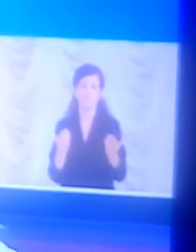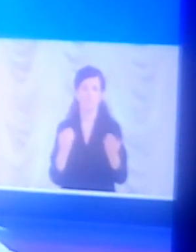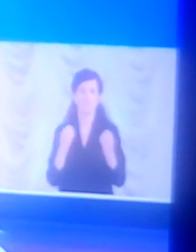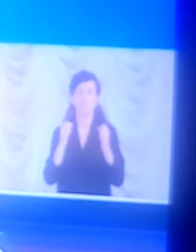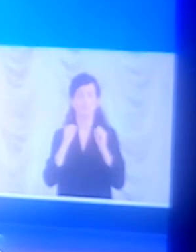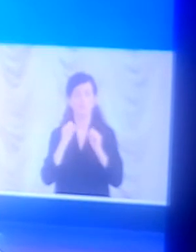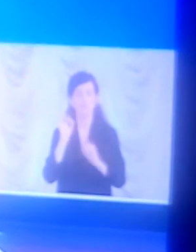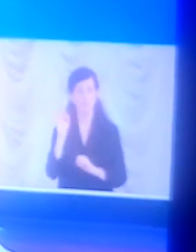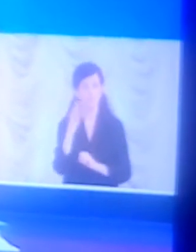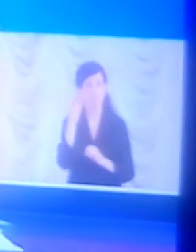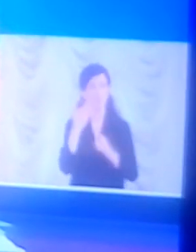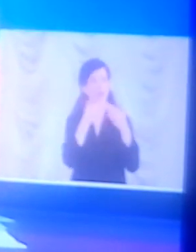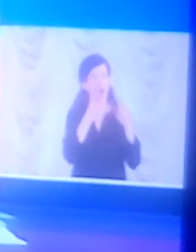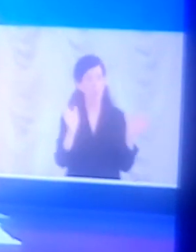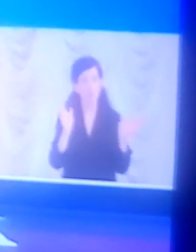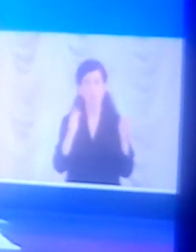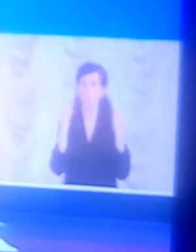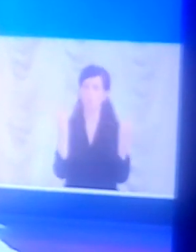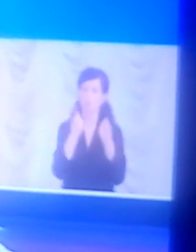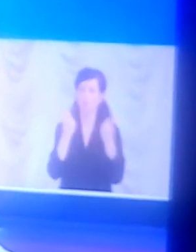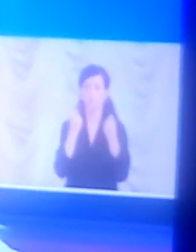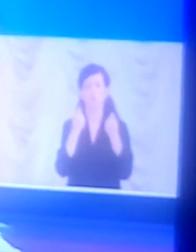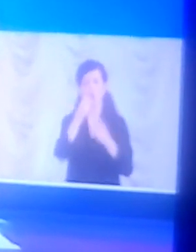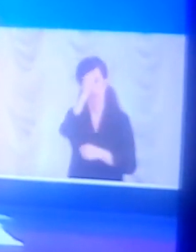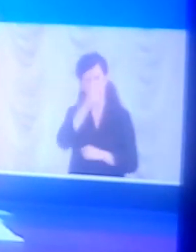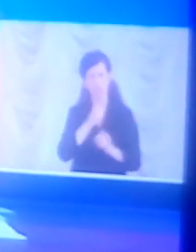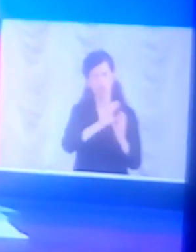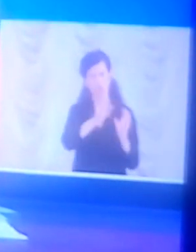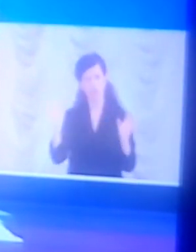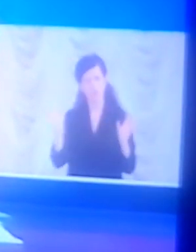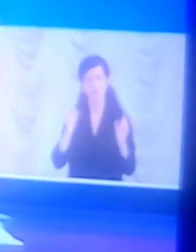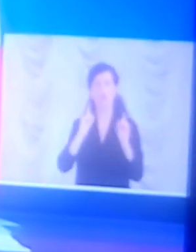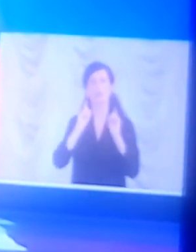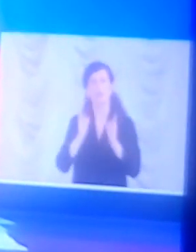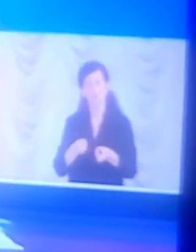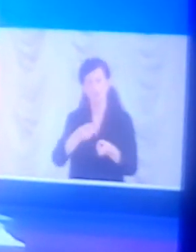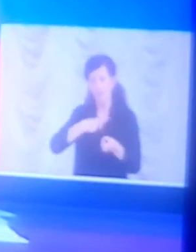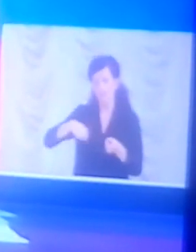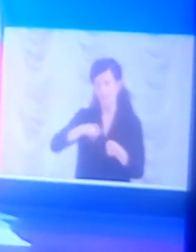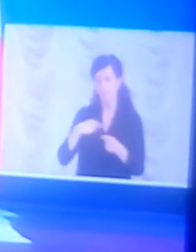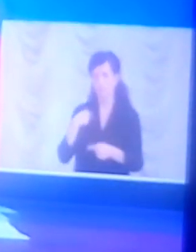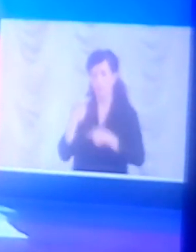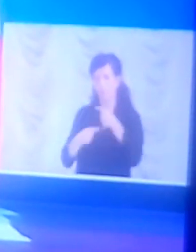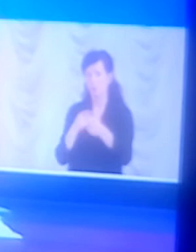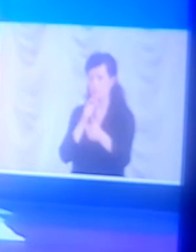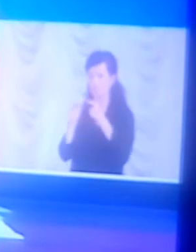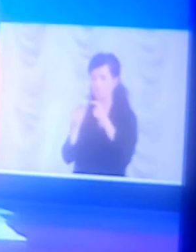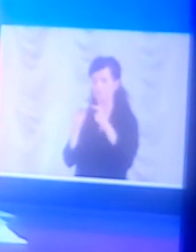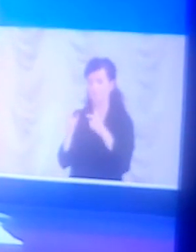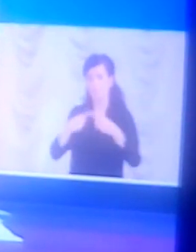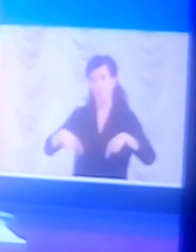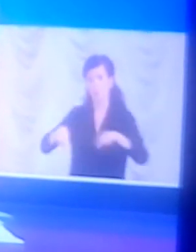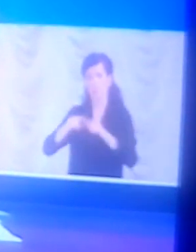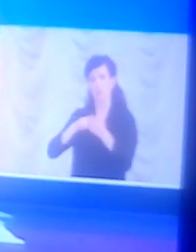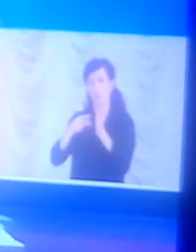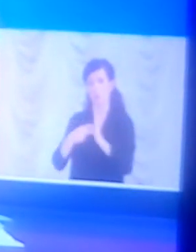ulteriori aperture ad altre cerimonie religiose dobbiamo continuare a interloquire col Comitato Tecnico